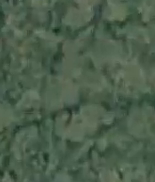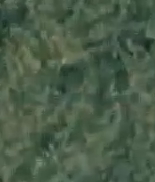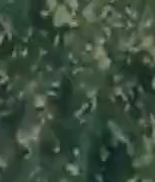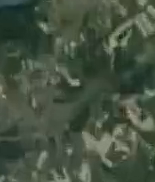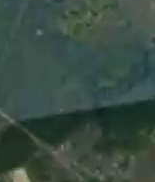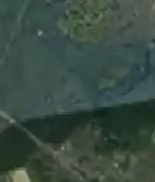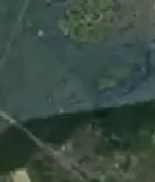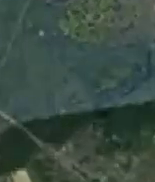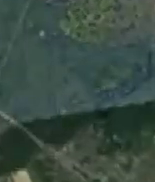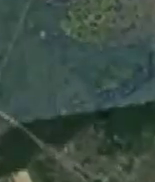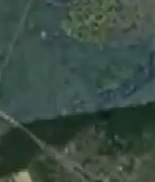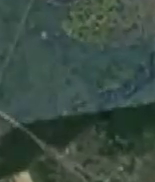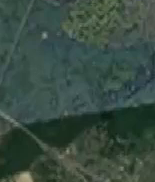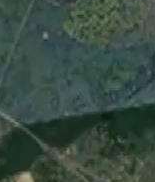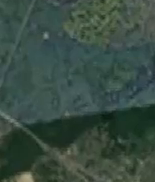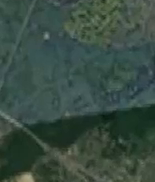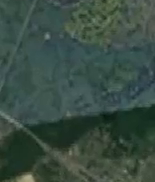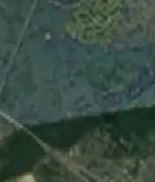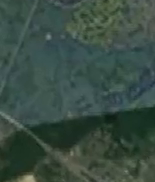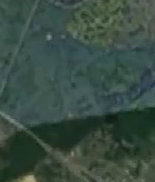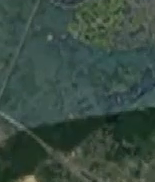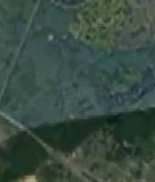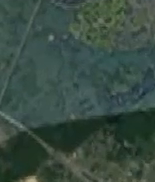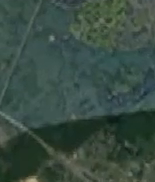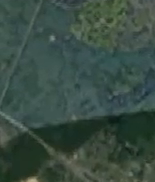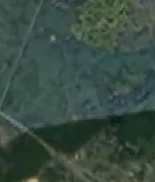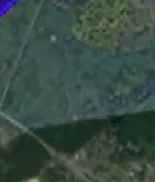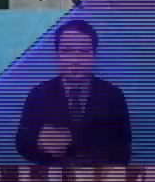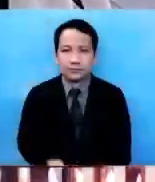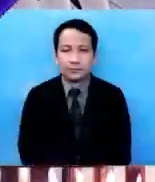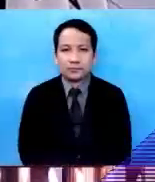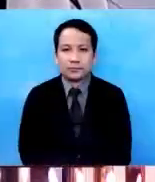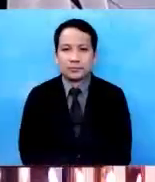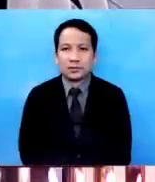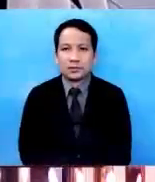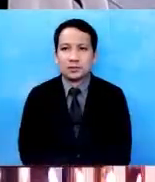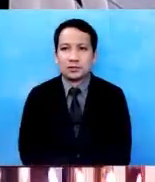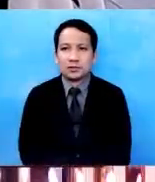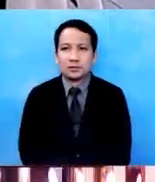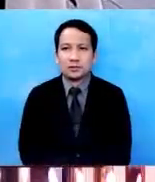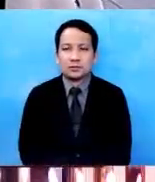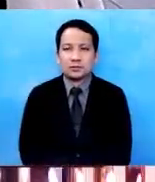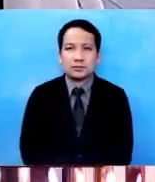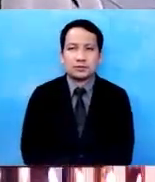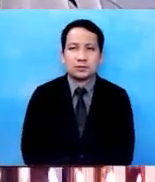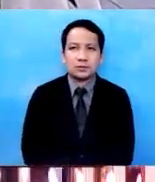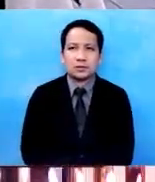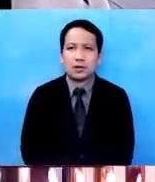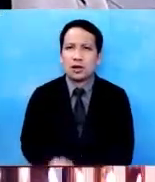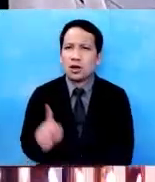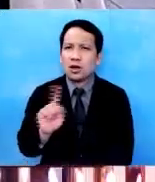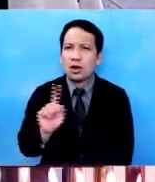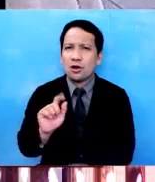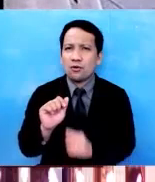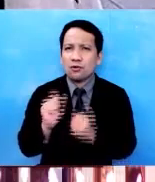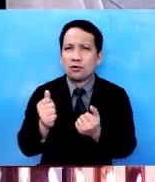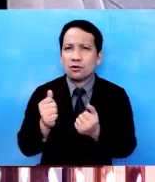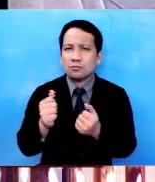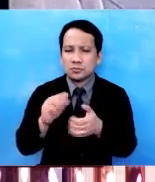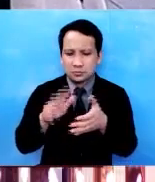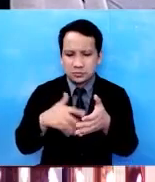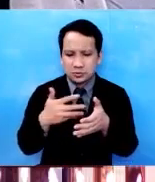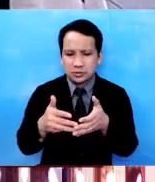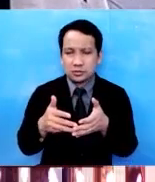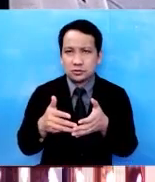Live mula sa Brussels, Belgium, nasa frontline ng balitang yan si Maricel Halili. Maricel, gaano ba kahektik ang